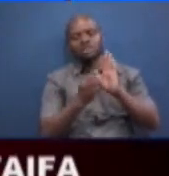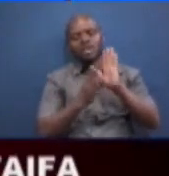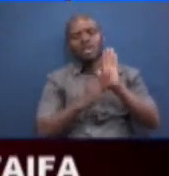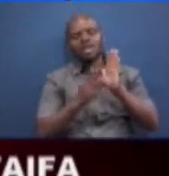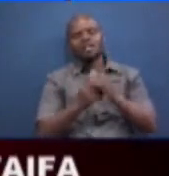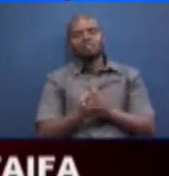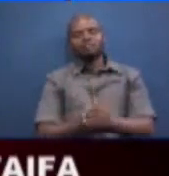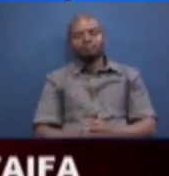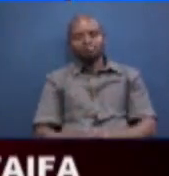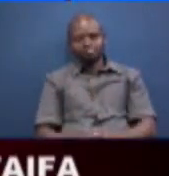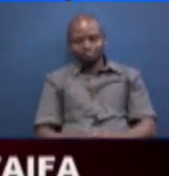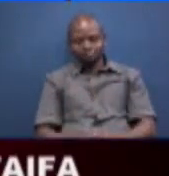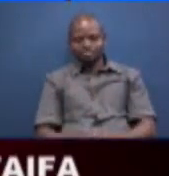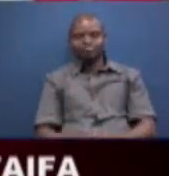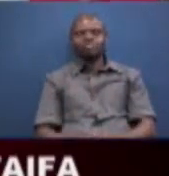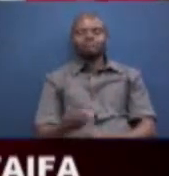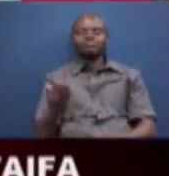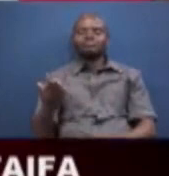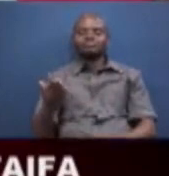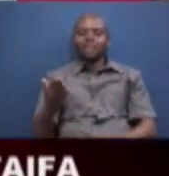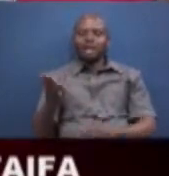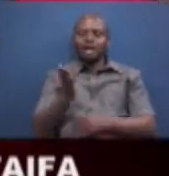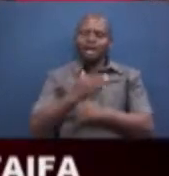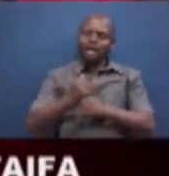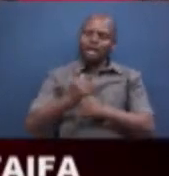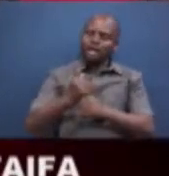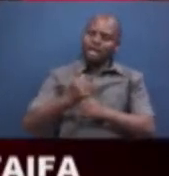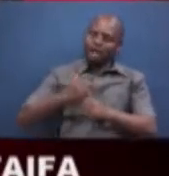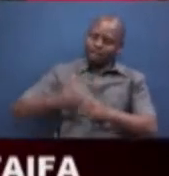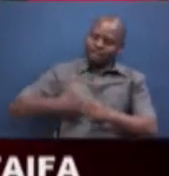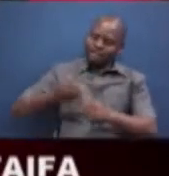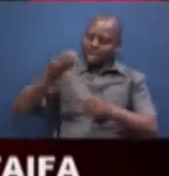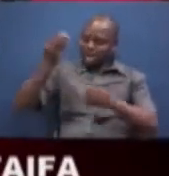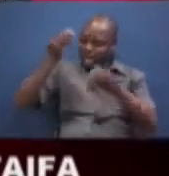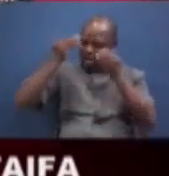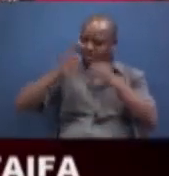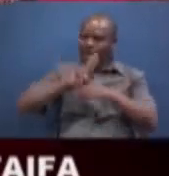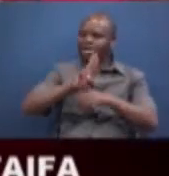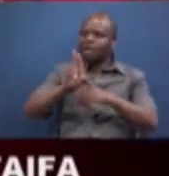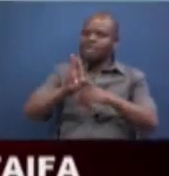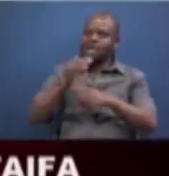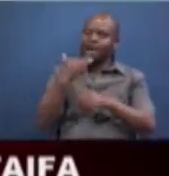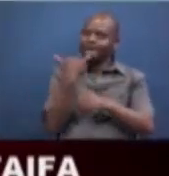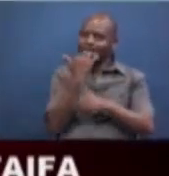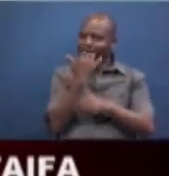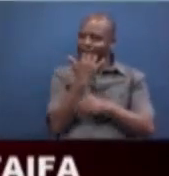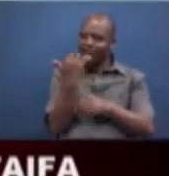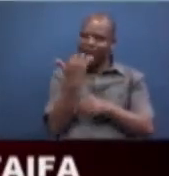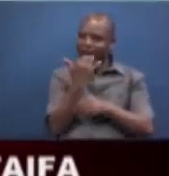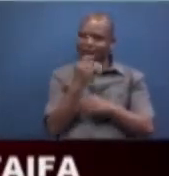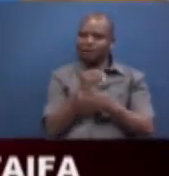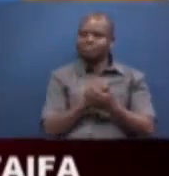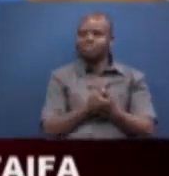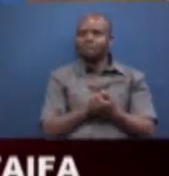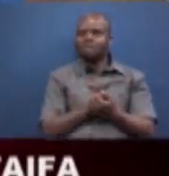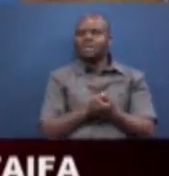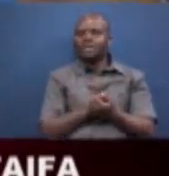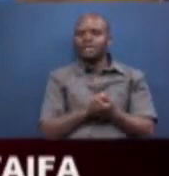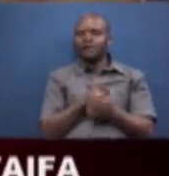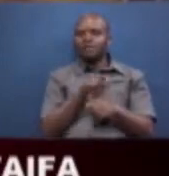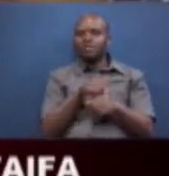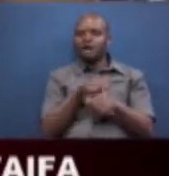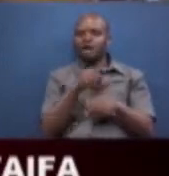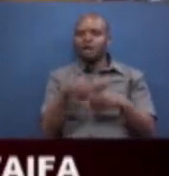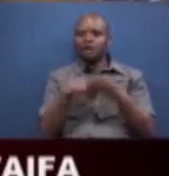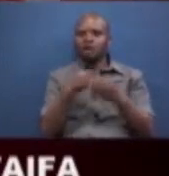99.8%. Hayo yamebainishwa na afisa elimu sekondari halmashauri ya Meru, Marcel Vincent,